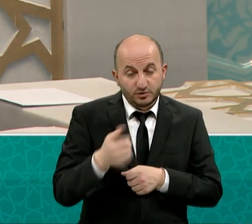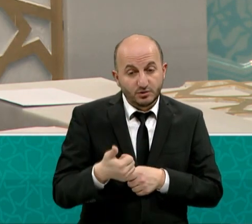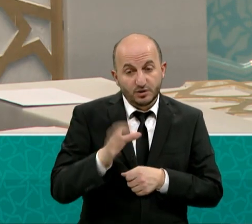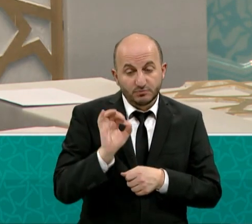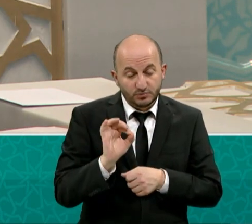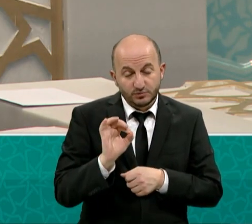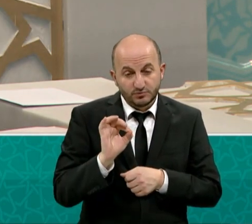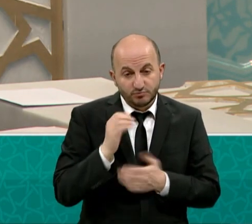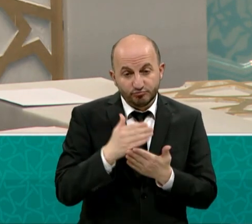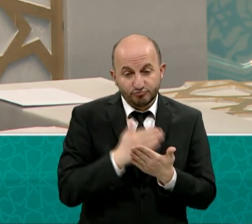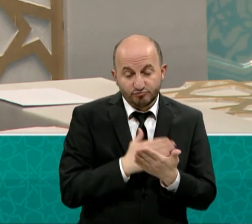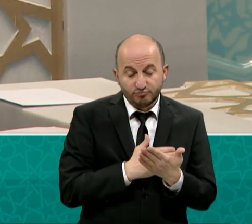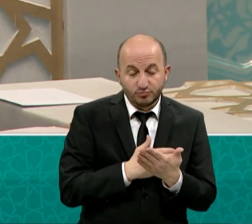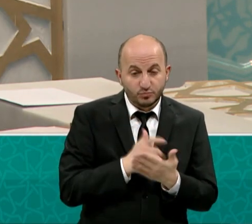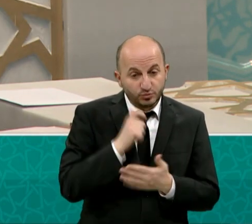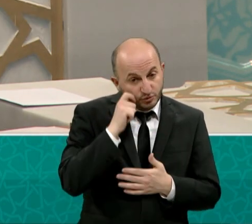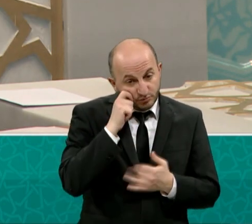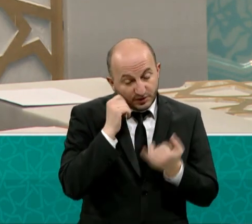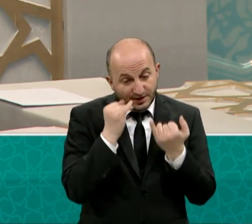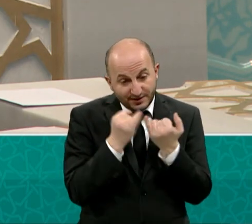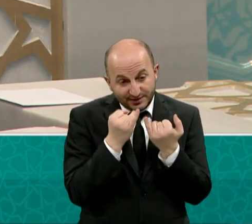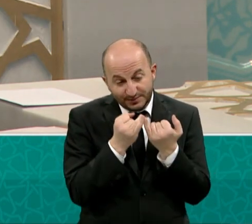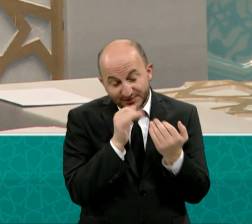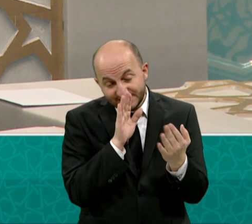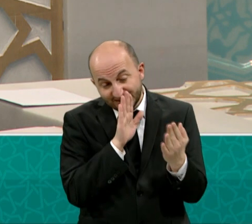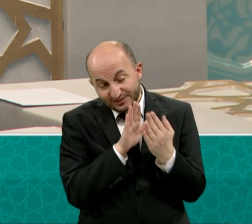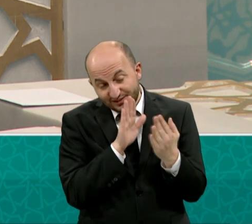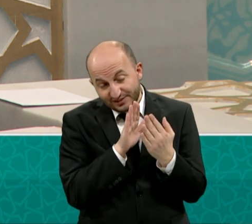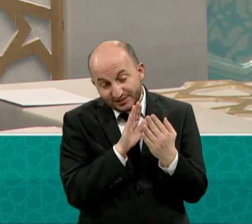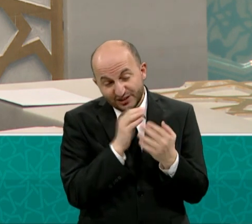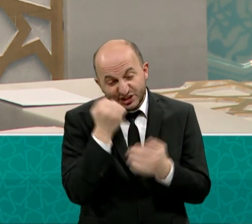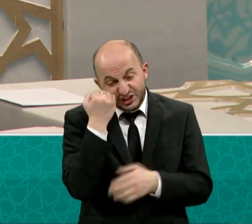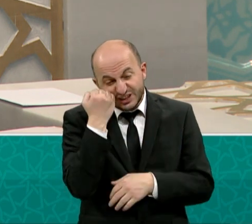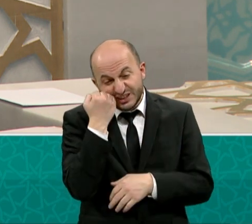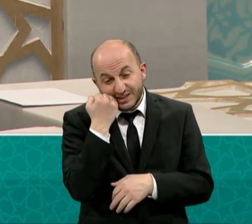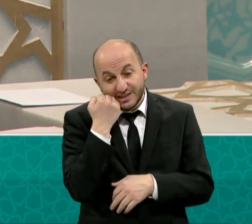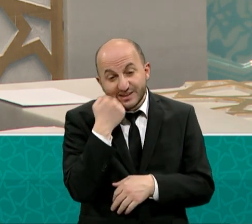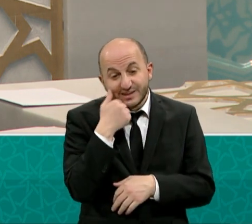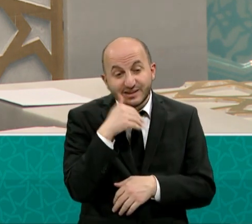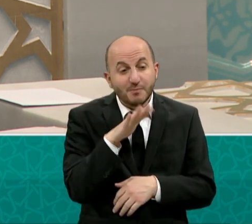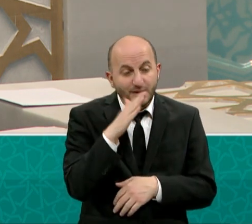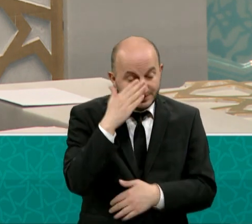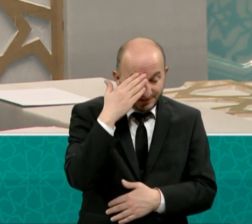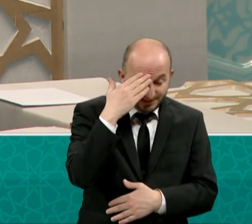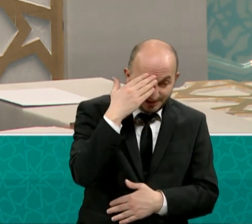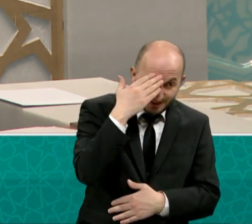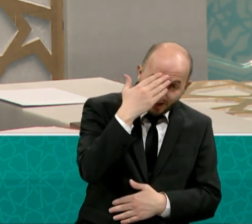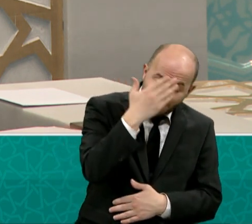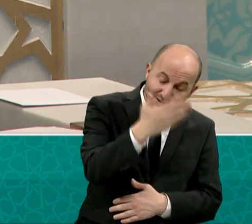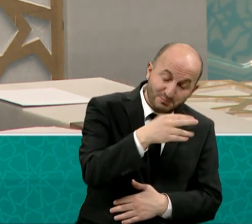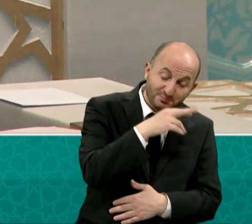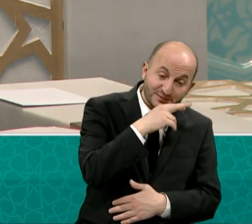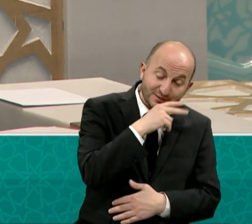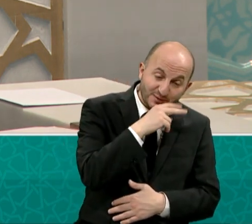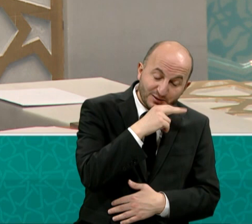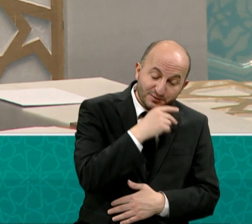70. Müslüman kardeşinizle karşılaştığınız zaman cimri davranmayıp selam vermeniz, tebessümünüz